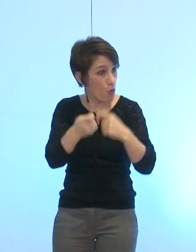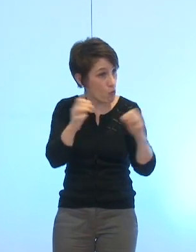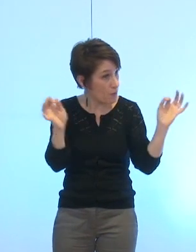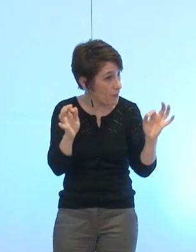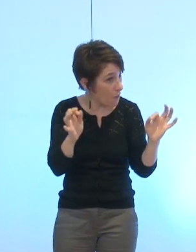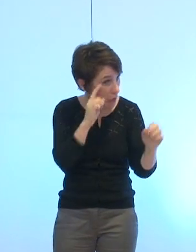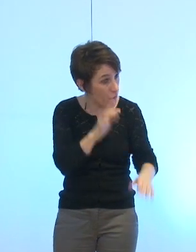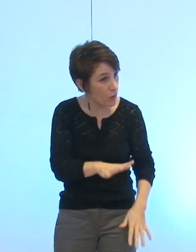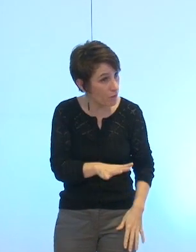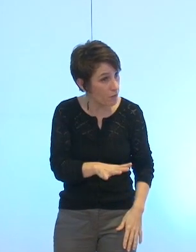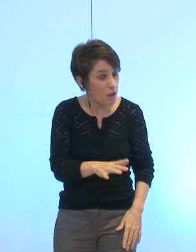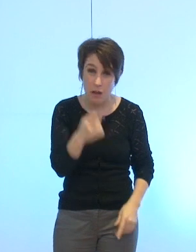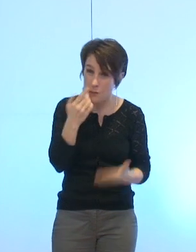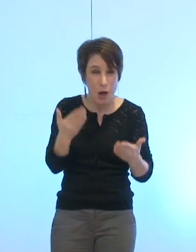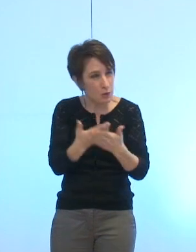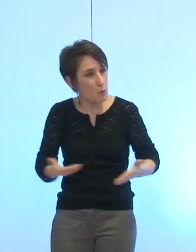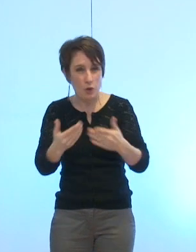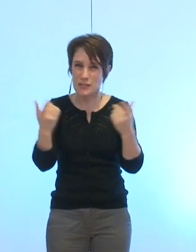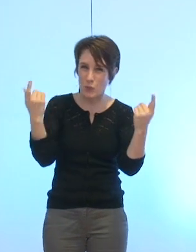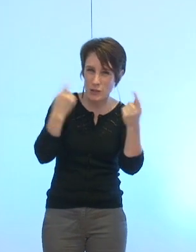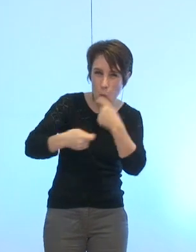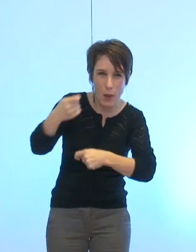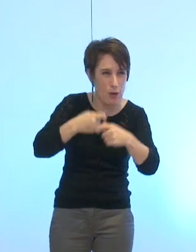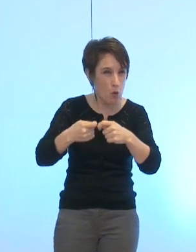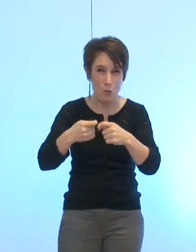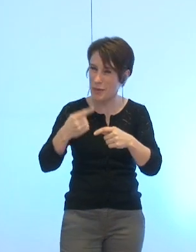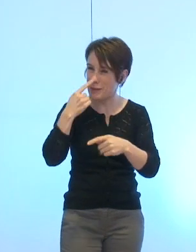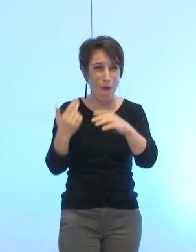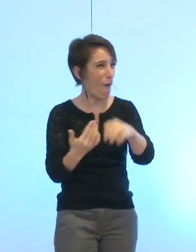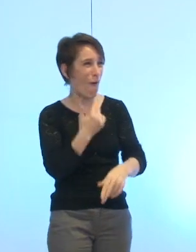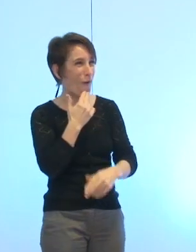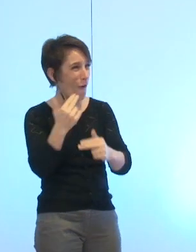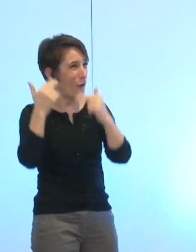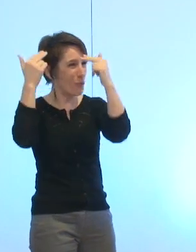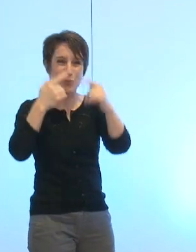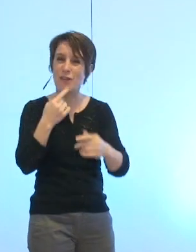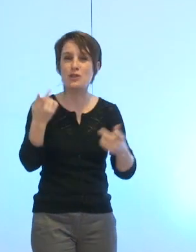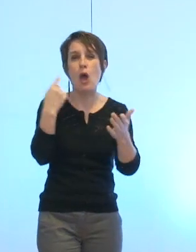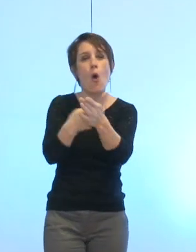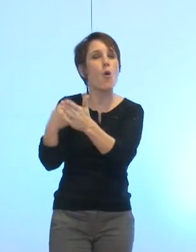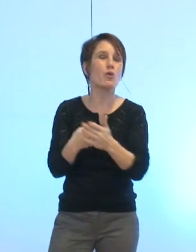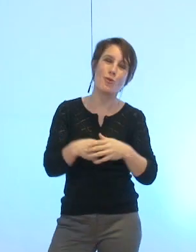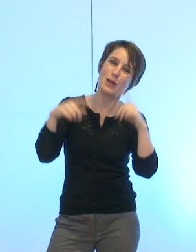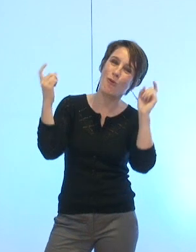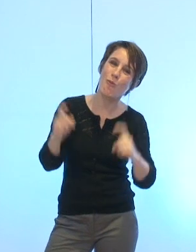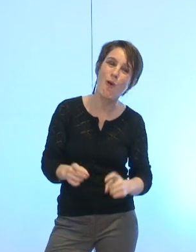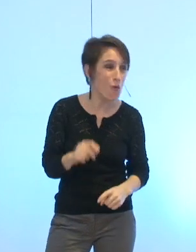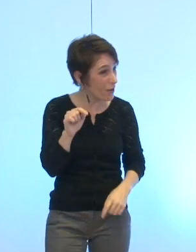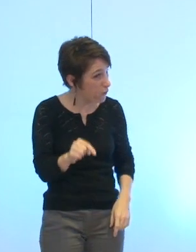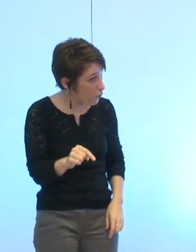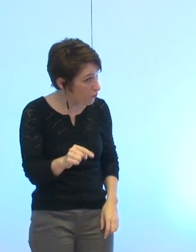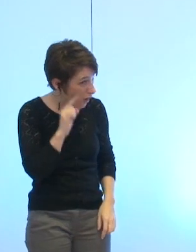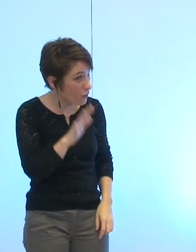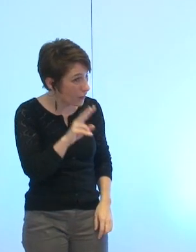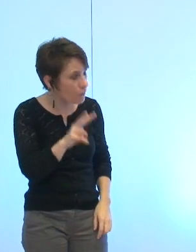notre pays permet que l'on freine encore la consommation je suis d'accord avec vous c'est parfois un peu excessif ce qu'on voit dans nos communes mais pensez-vous franchement que les